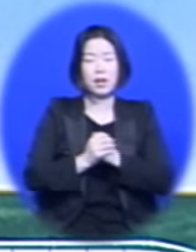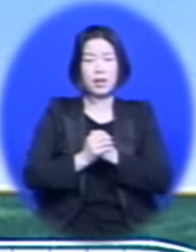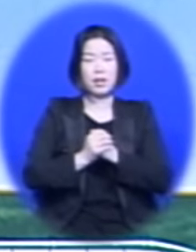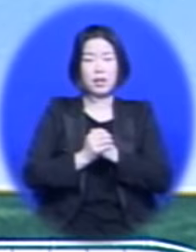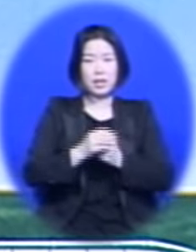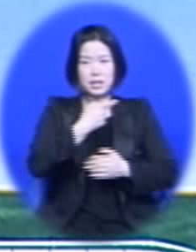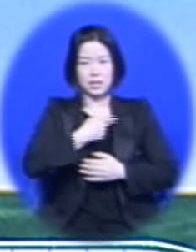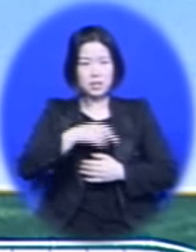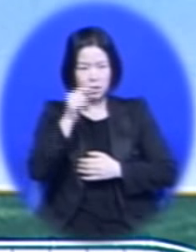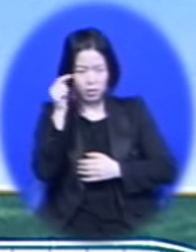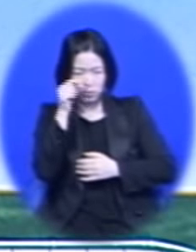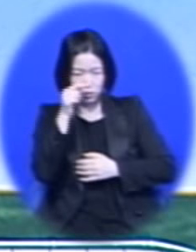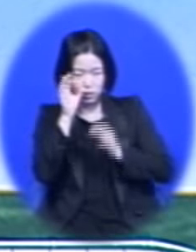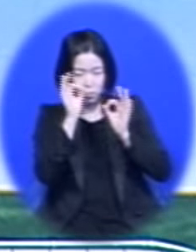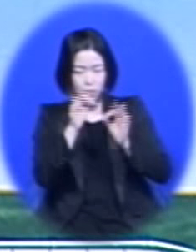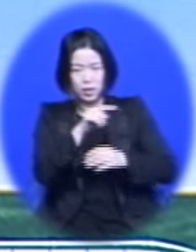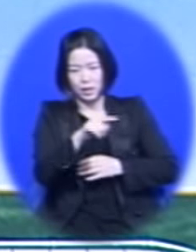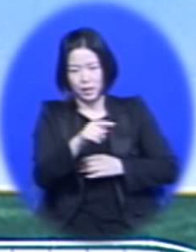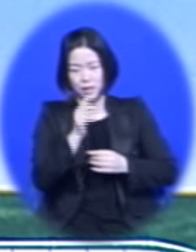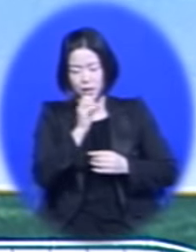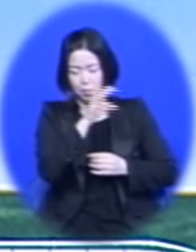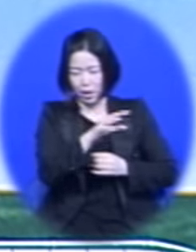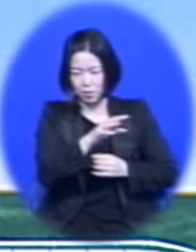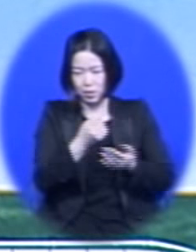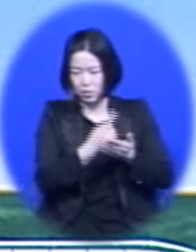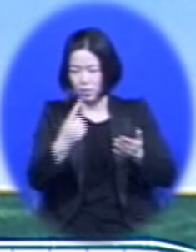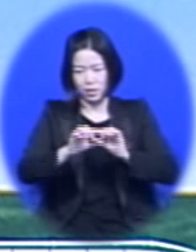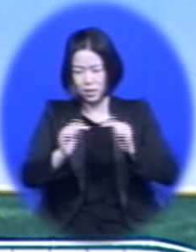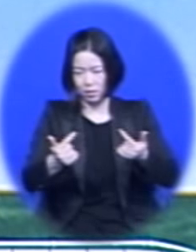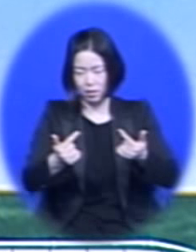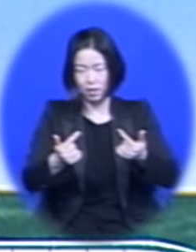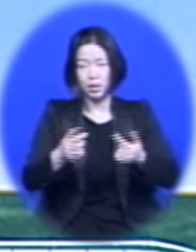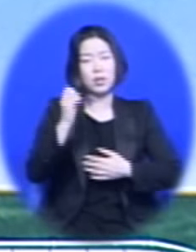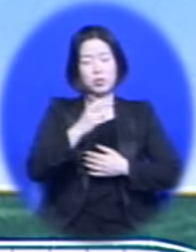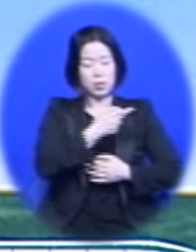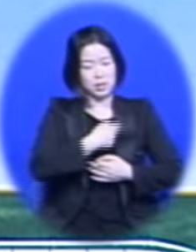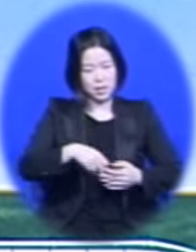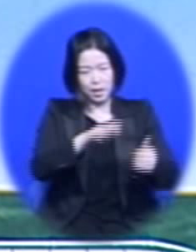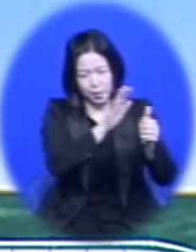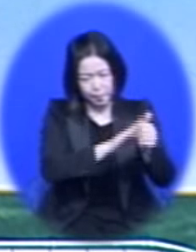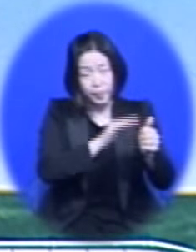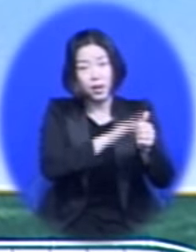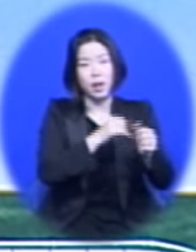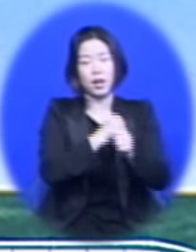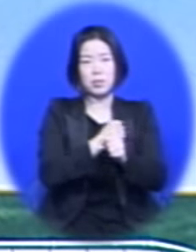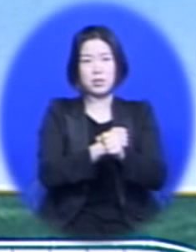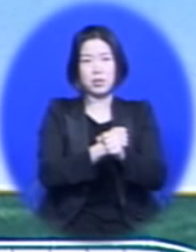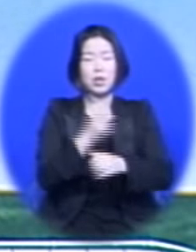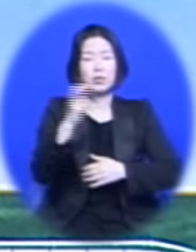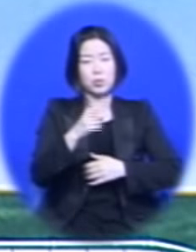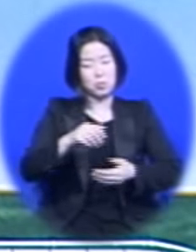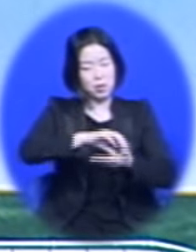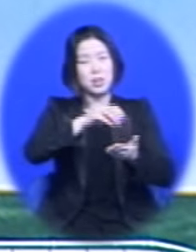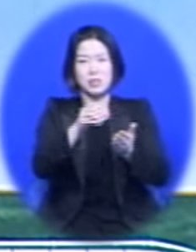눈치를 보면서 혹시 이렇게 이야기하면 떠나지 않을까, 제자들을 달래면서 또 좀